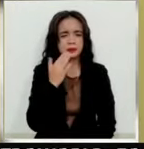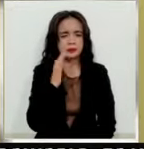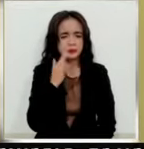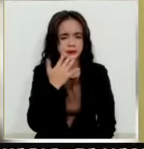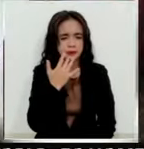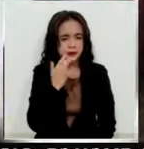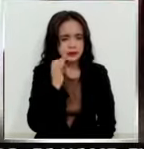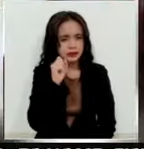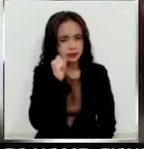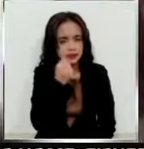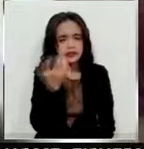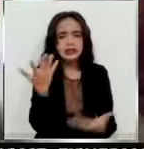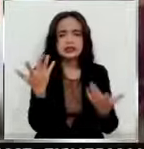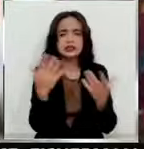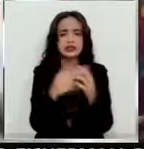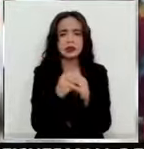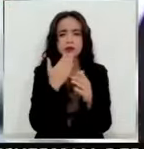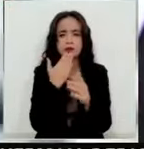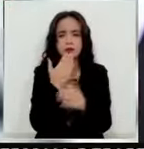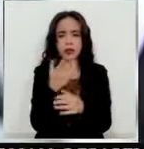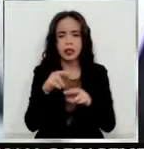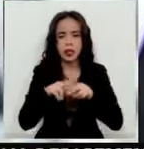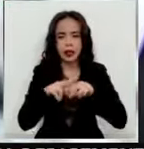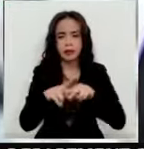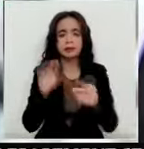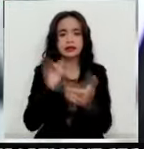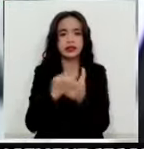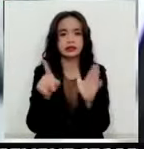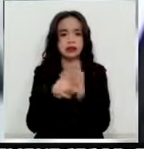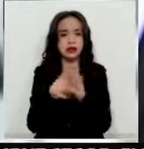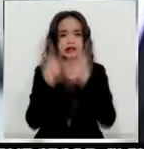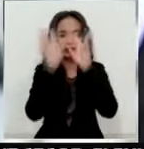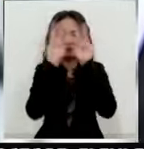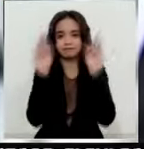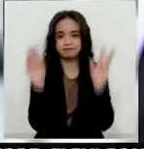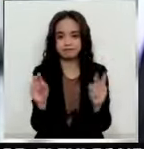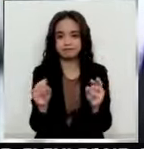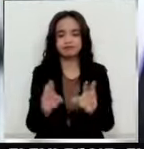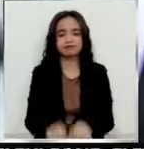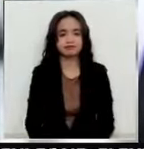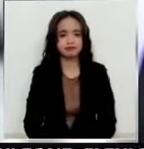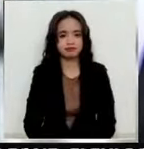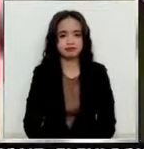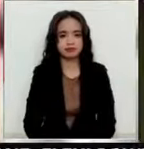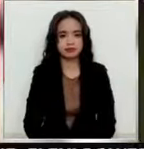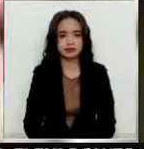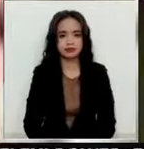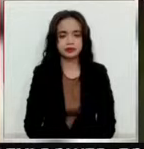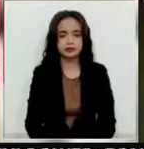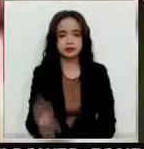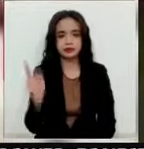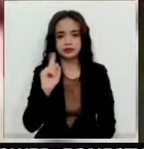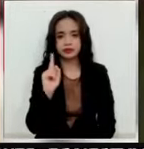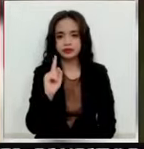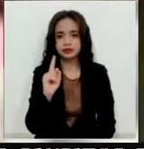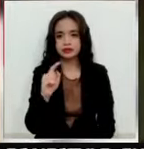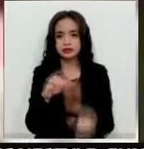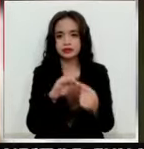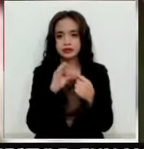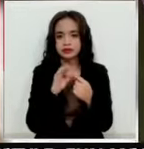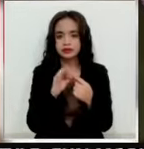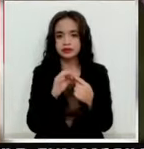sa Kapaskuhan. Pangontra naman ng ilan, basketball po, para may labas lang din po yung mga nainom naming alak. Exercise sa